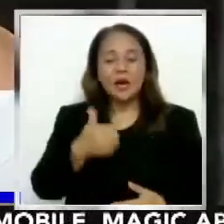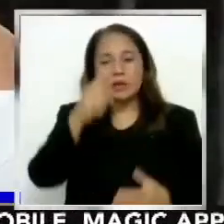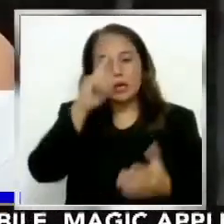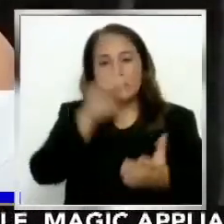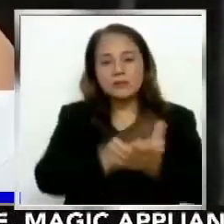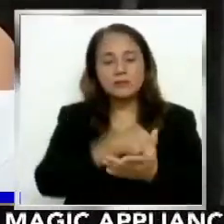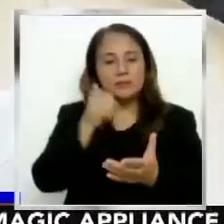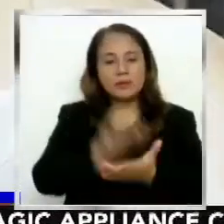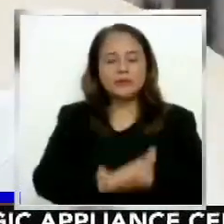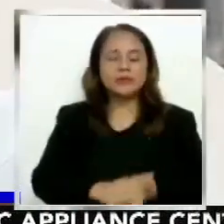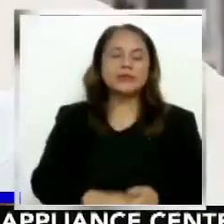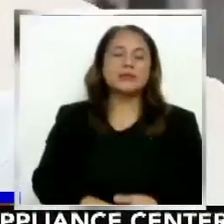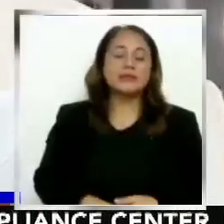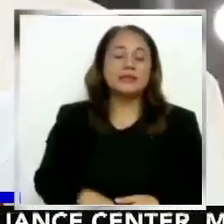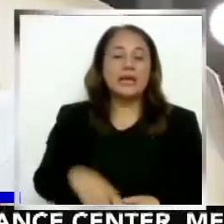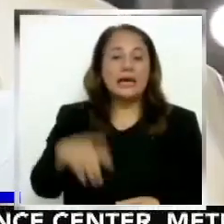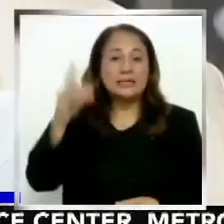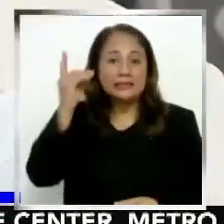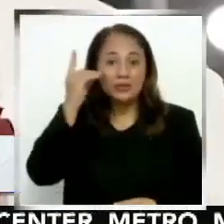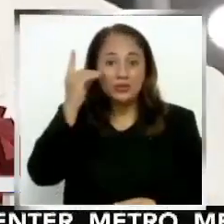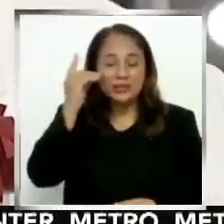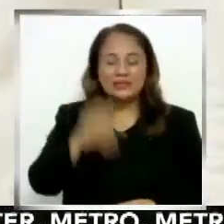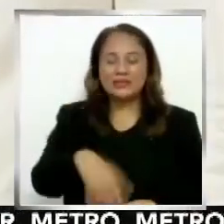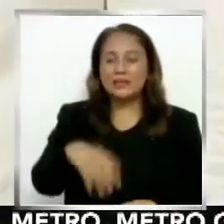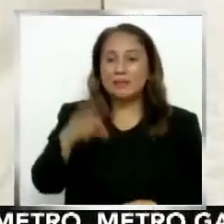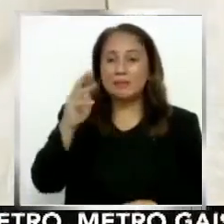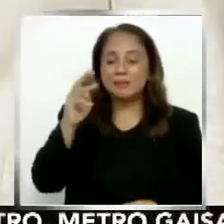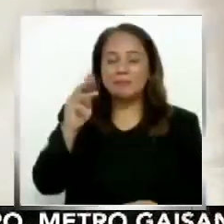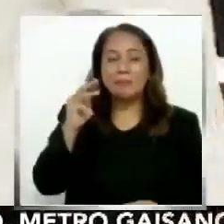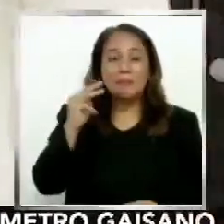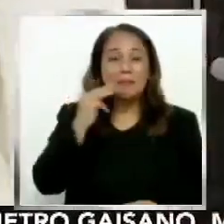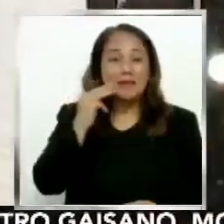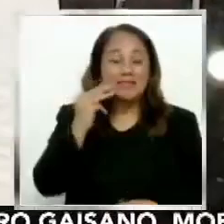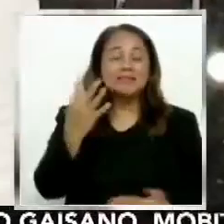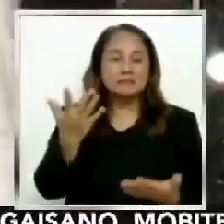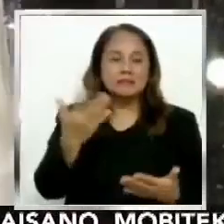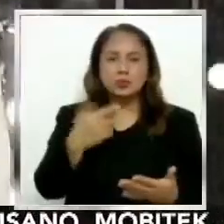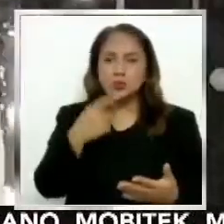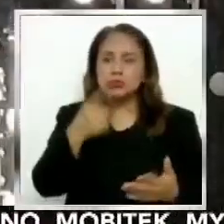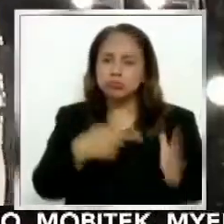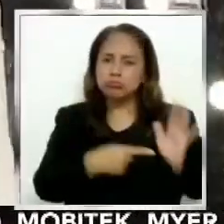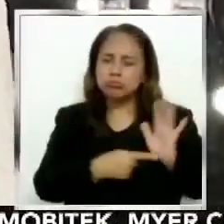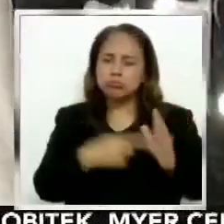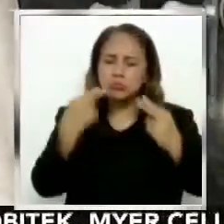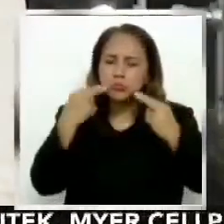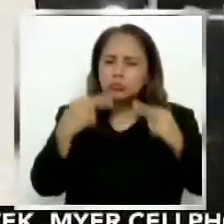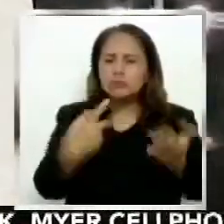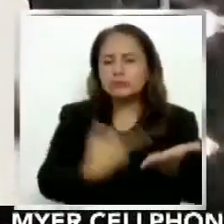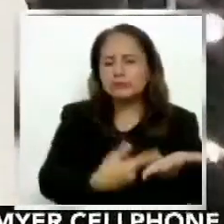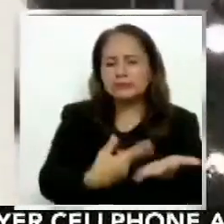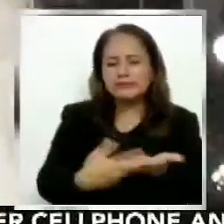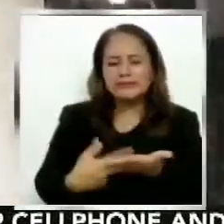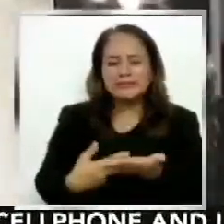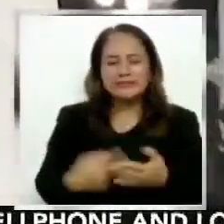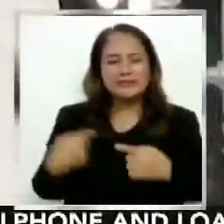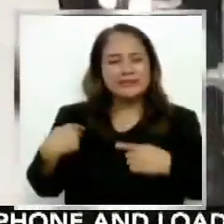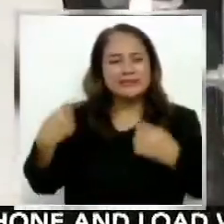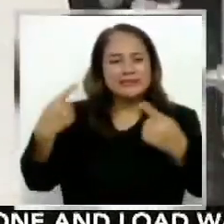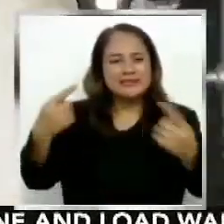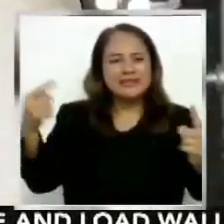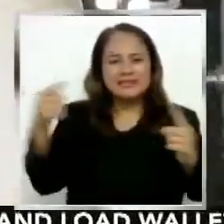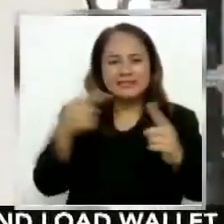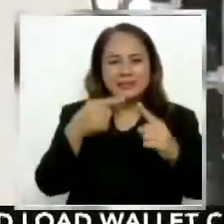at Marian Rivera. Ilan lang sila sa mga mukha ng balita na pag-uusapan natin mula ngayon hanggang matapos ang